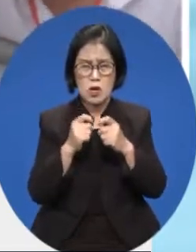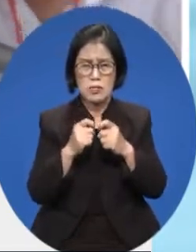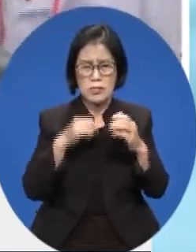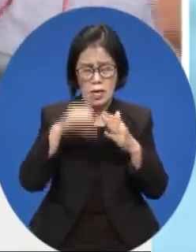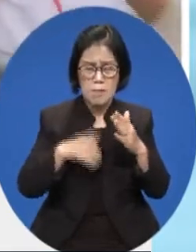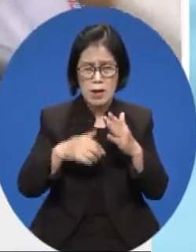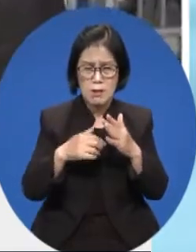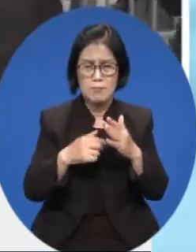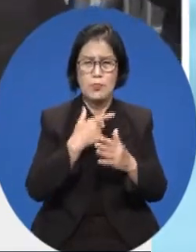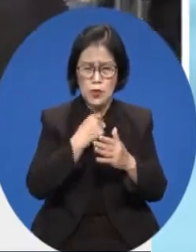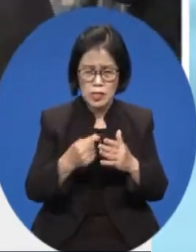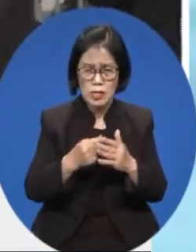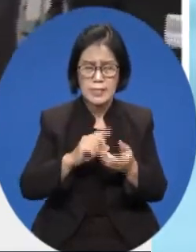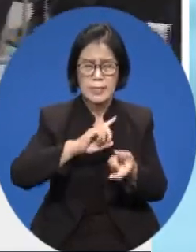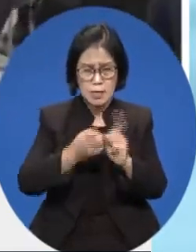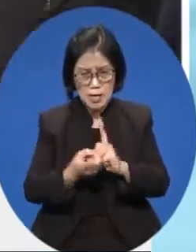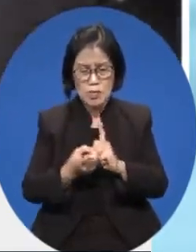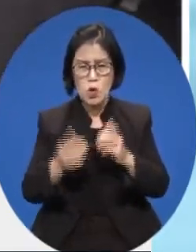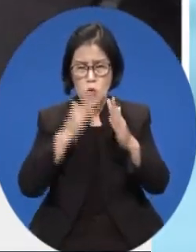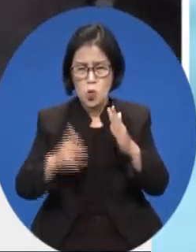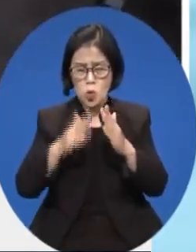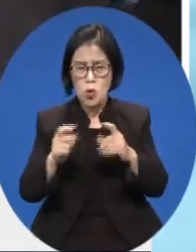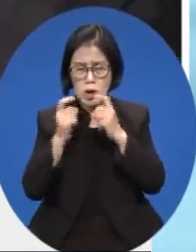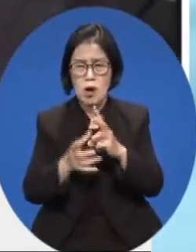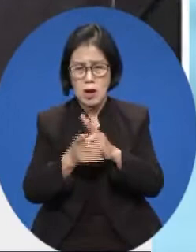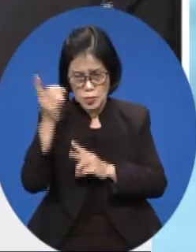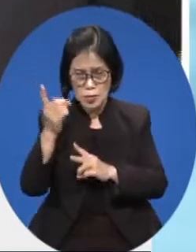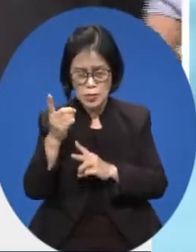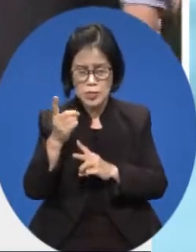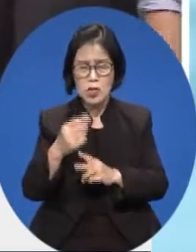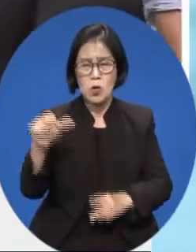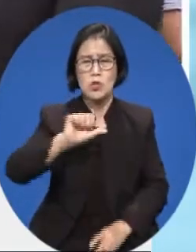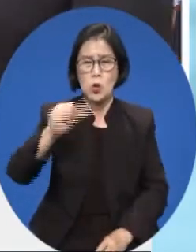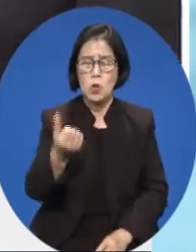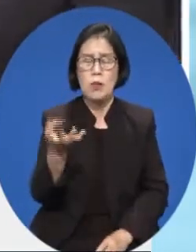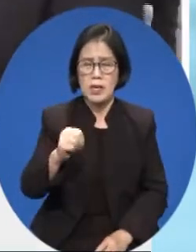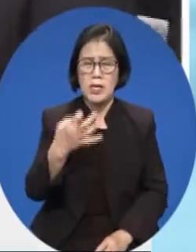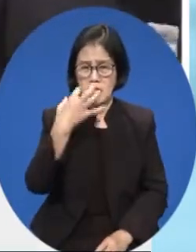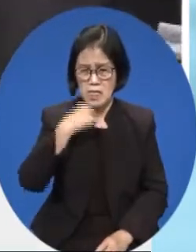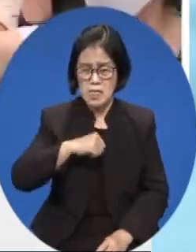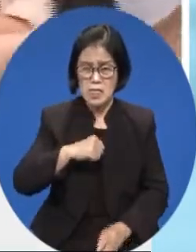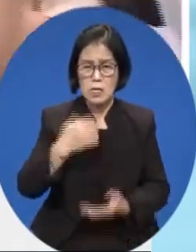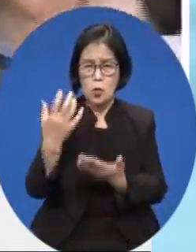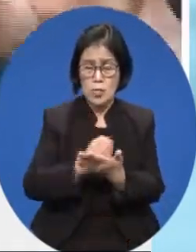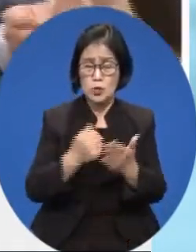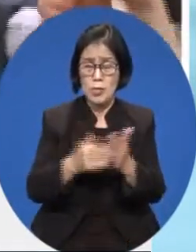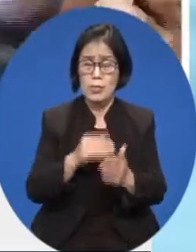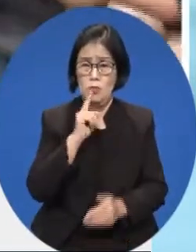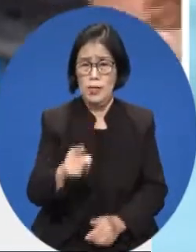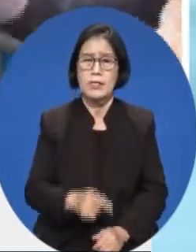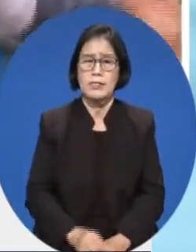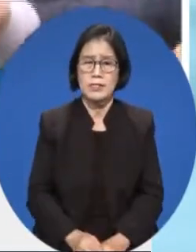0 개발로 바꿔서 그나마 5천 500억 이라고 하는 이익을 환수 했다 이렇게 주정 해왔었는데